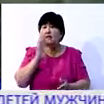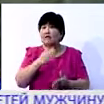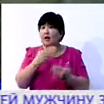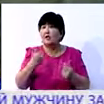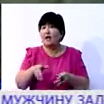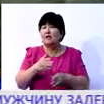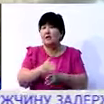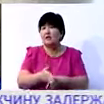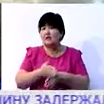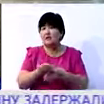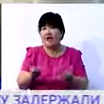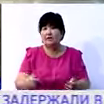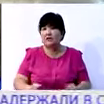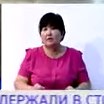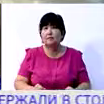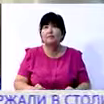она застоявшаяся.